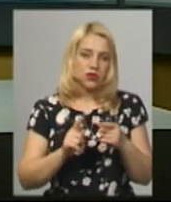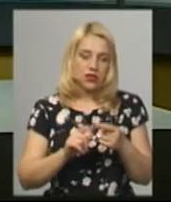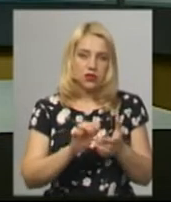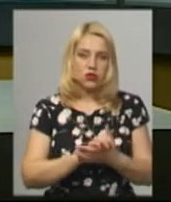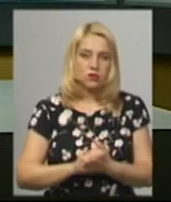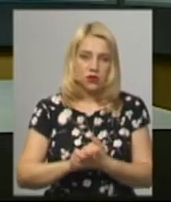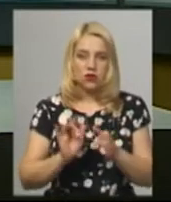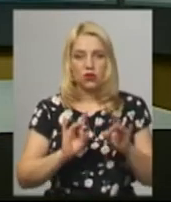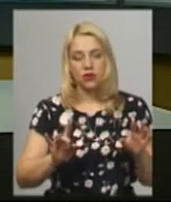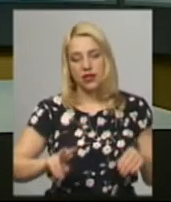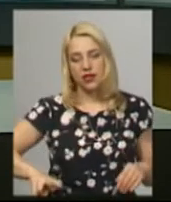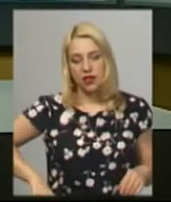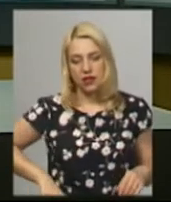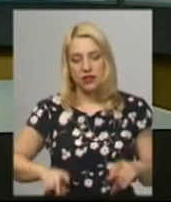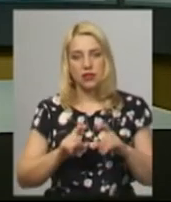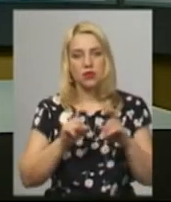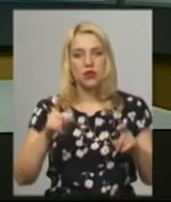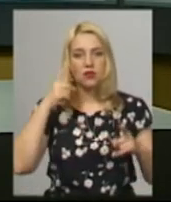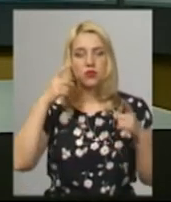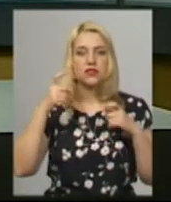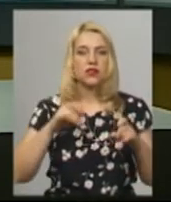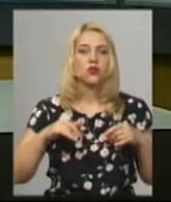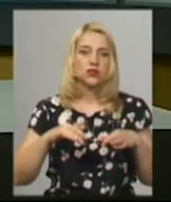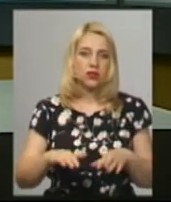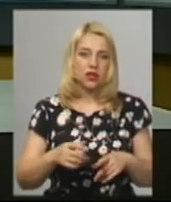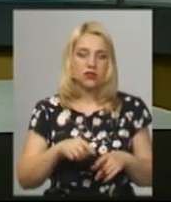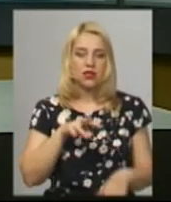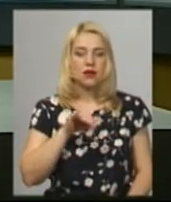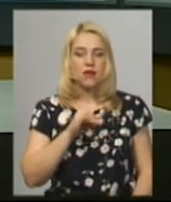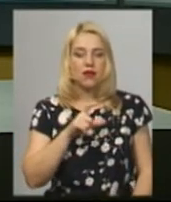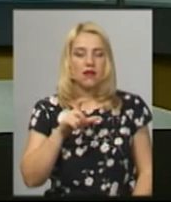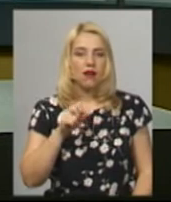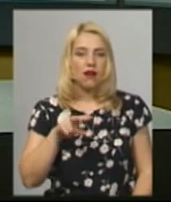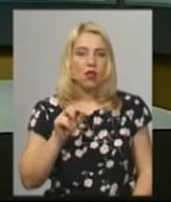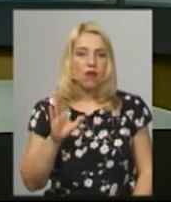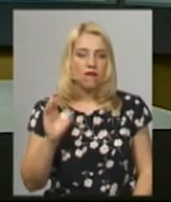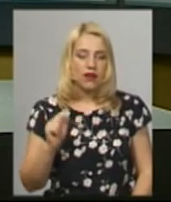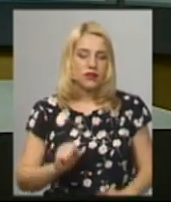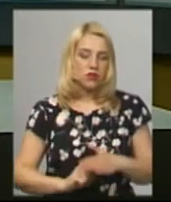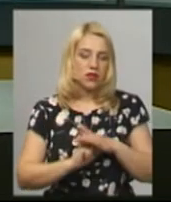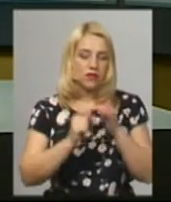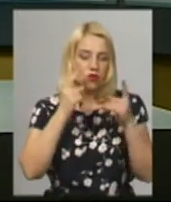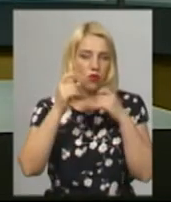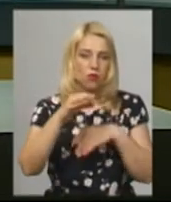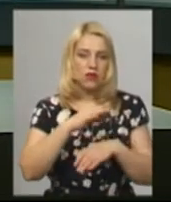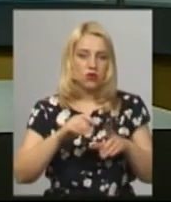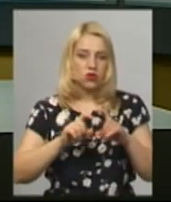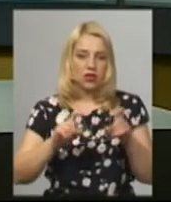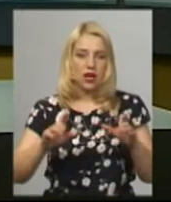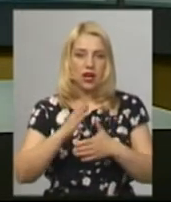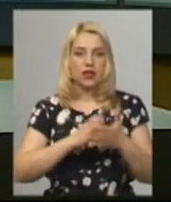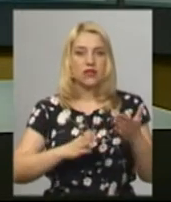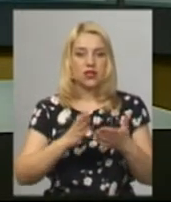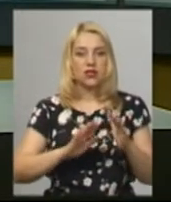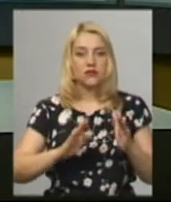розповіла директорка департаменту інформаційної діяльності Інна Михайлова з посиланням на інформацію обласного штабу з ліквідації